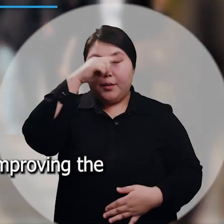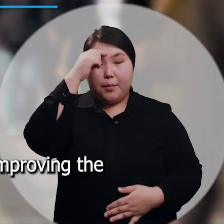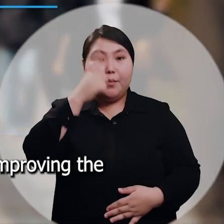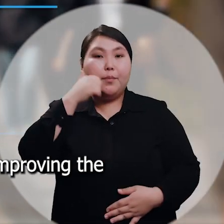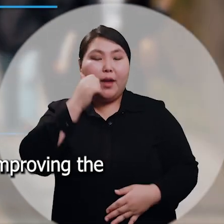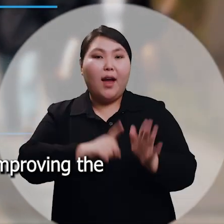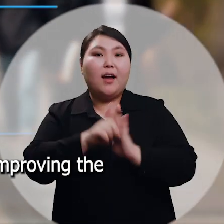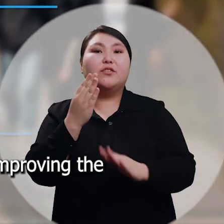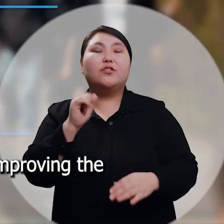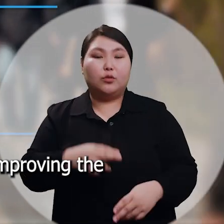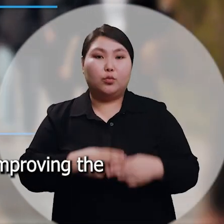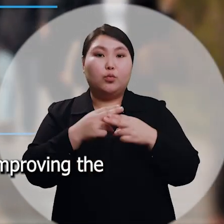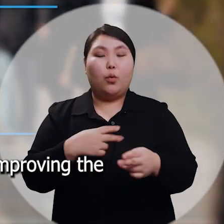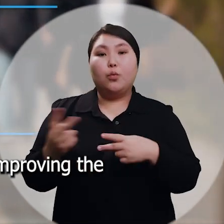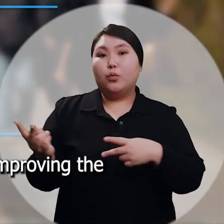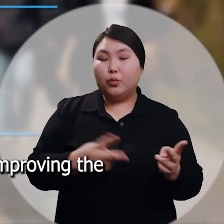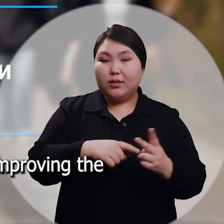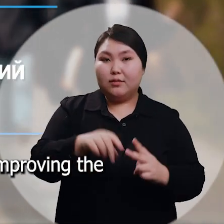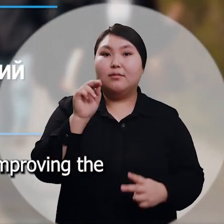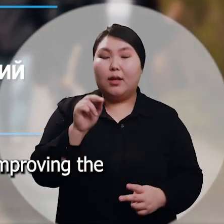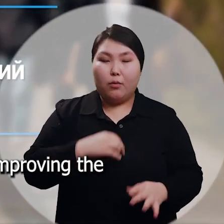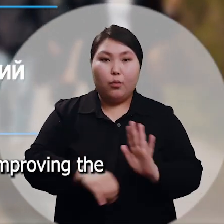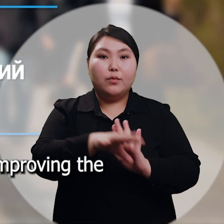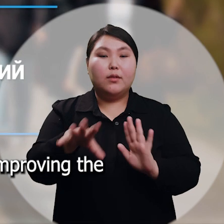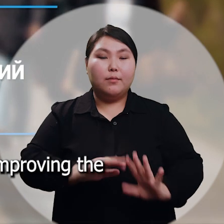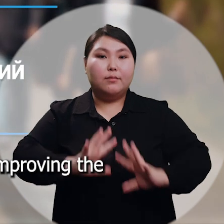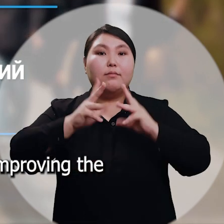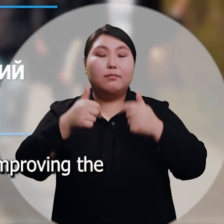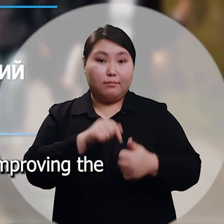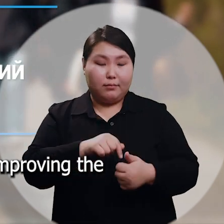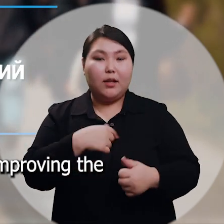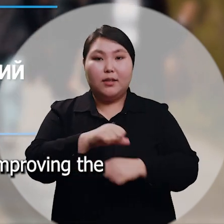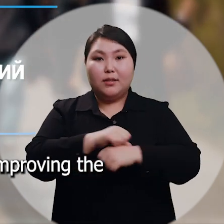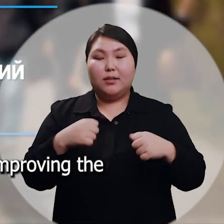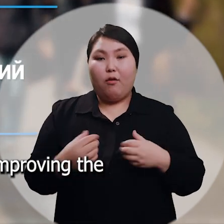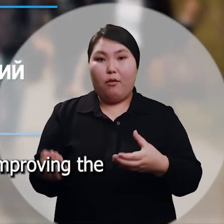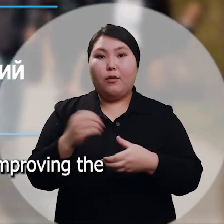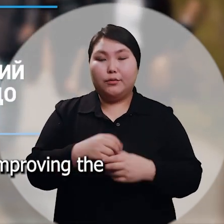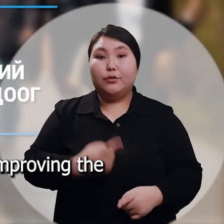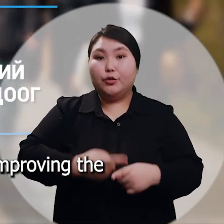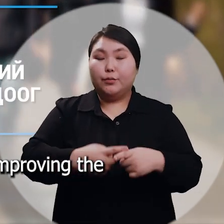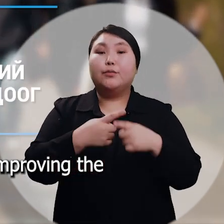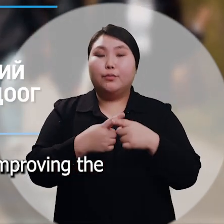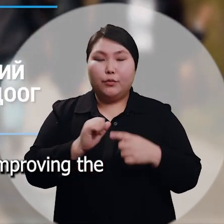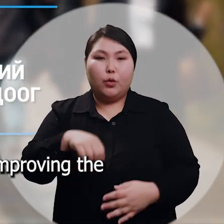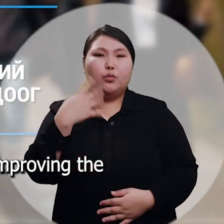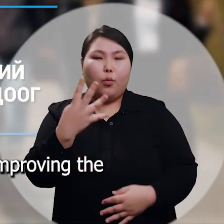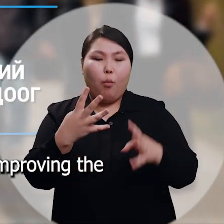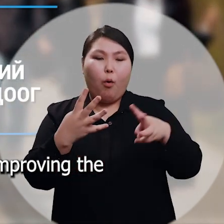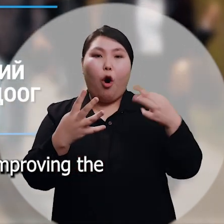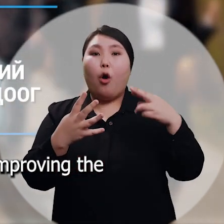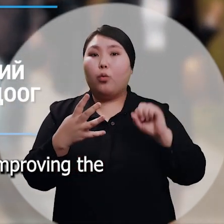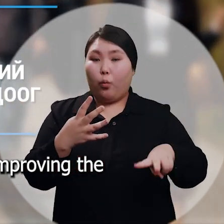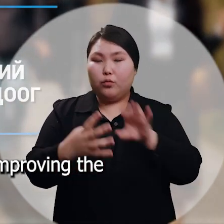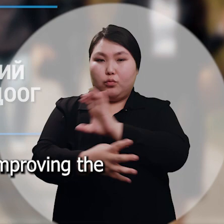эрүүл мэндээн анхэн шатны тусламж үлжлэгээнэ чанар хүртээмжээг сайжрүлэхэд эргэдээн оролцог нэмэгдөөлэхэн дүрвэн